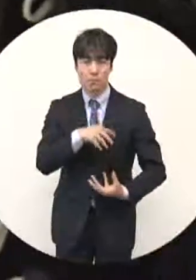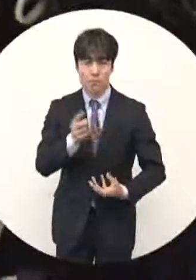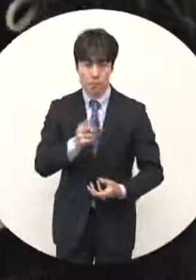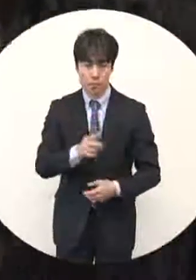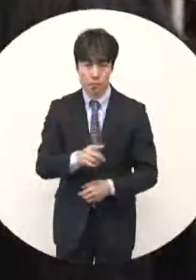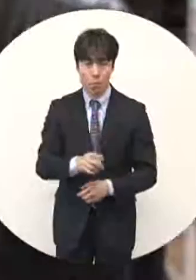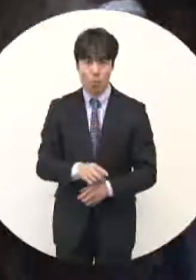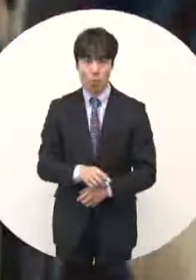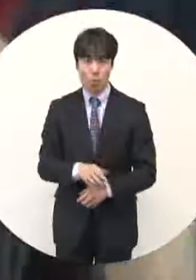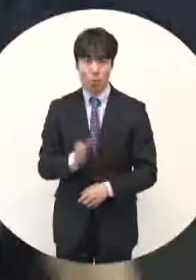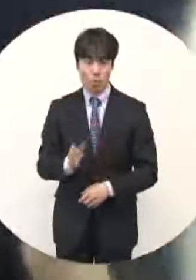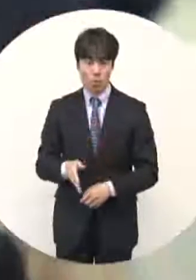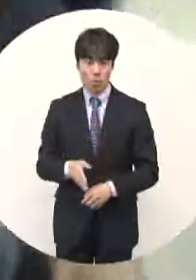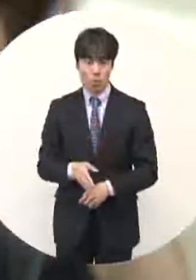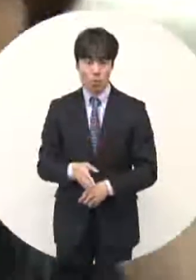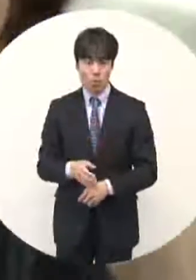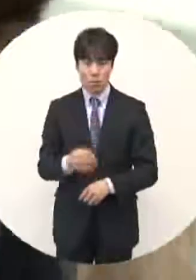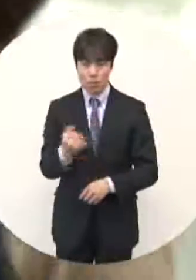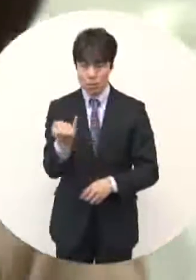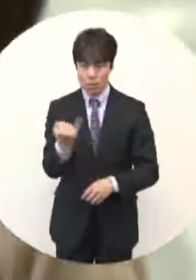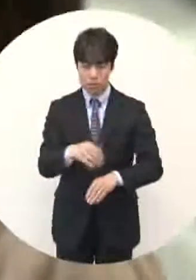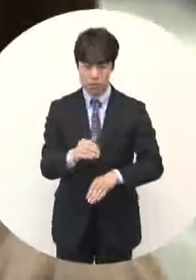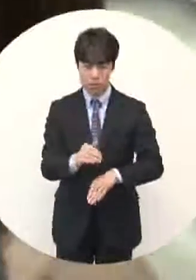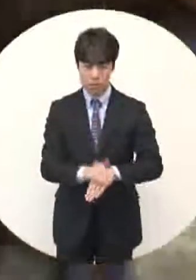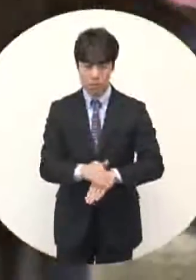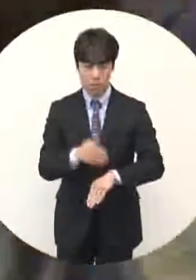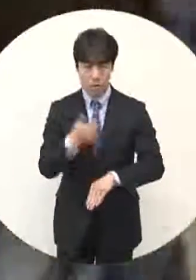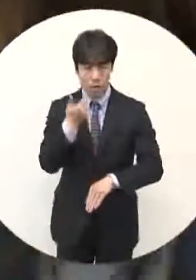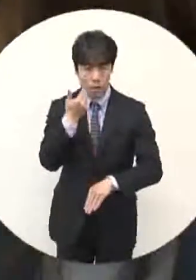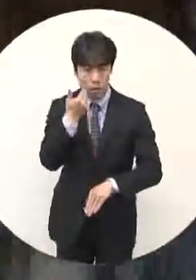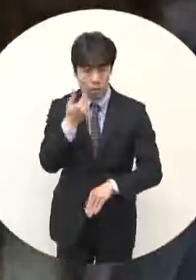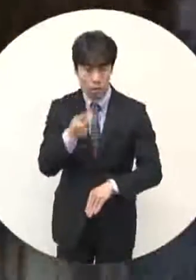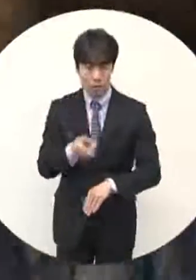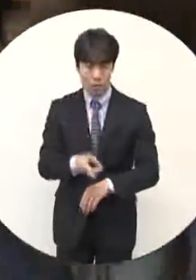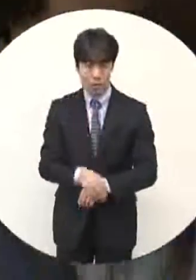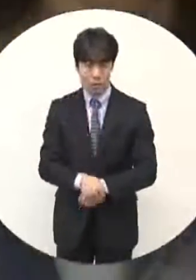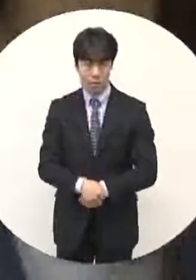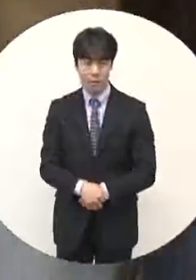この謎の少女は一体誰なんでしょうね。